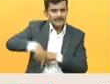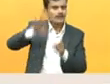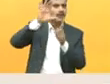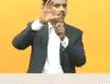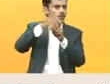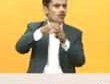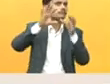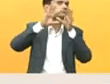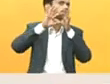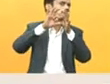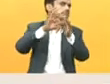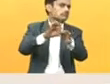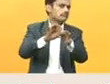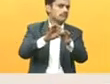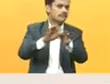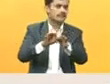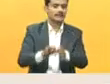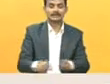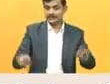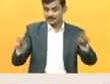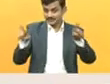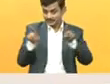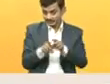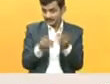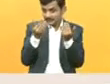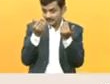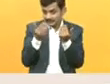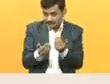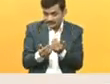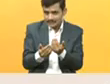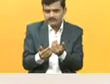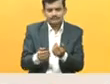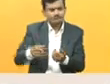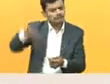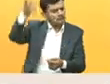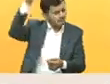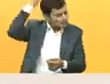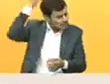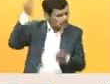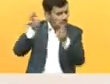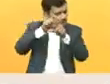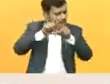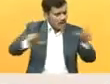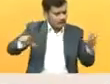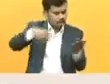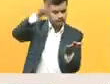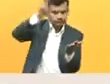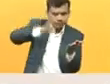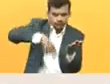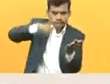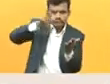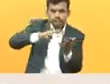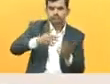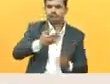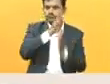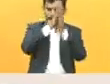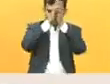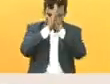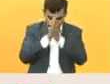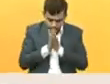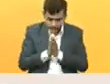से जोड़ते हैं और जैसे हमारे शास्त्रों ने संसार में धर्म,